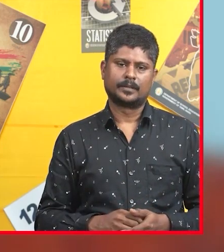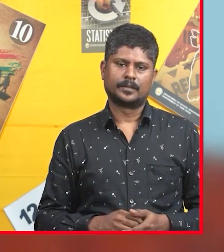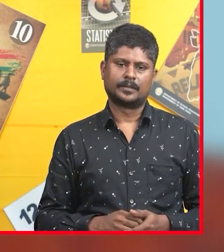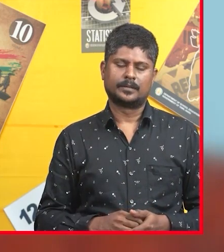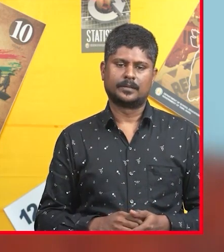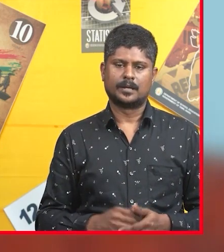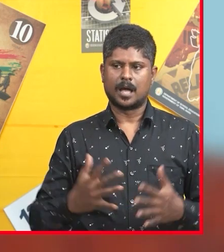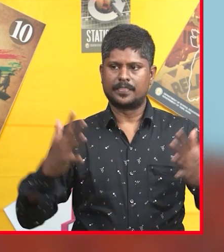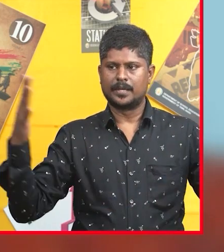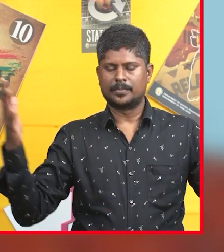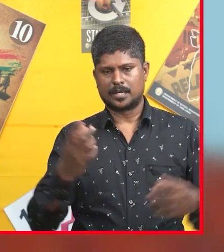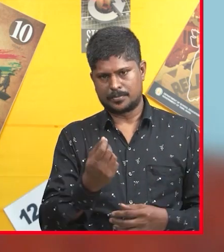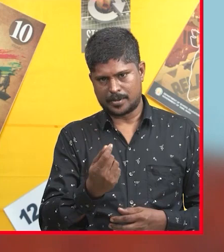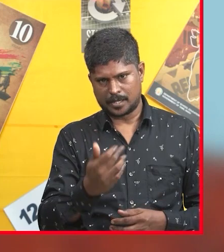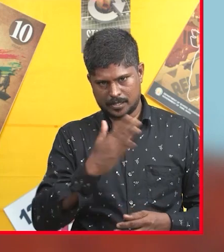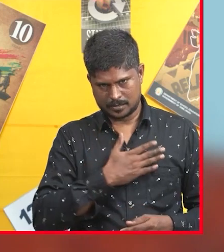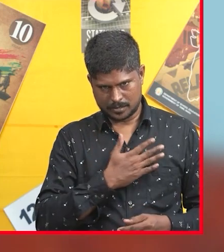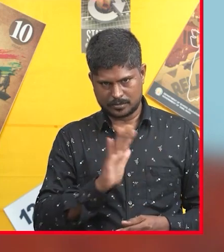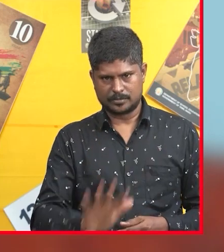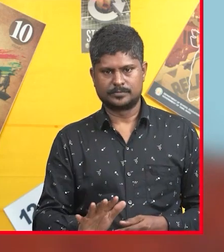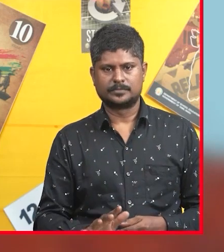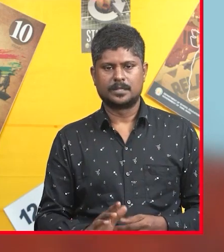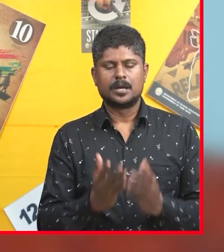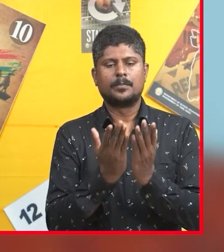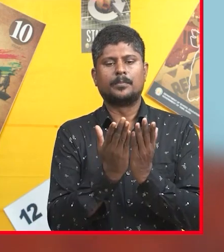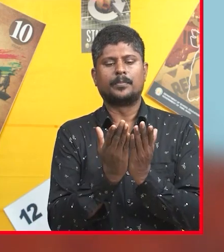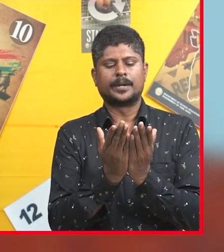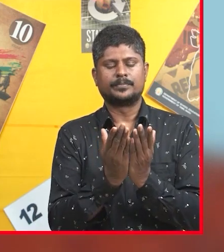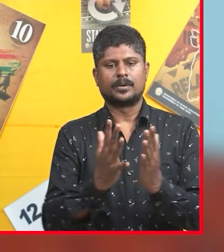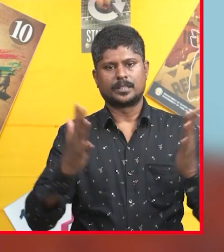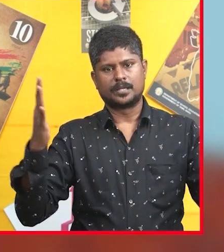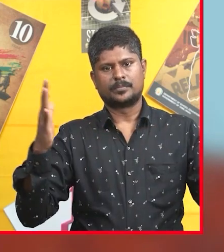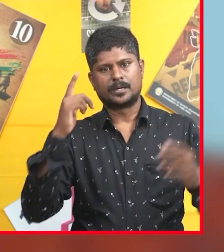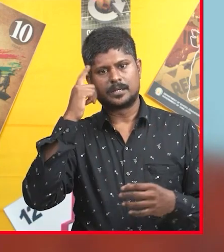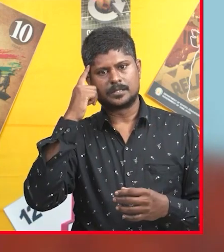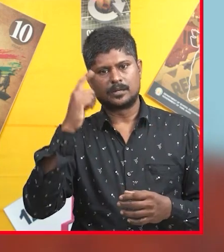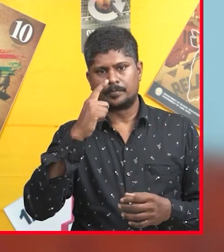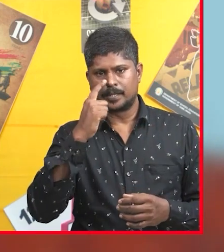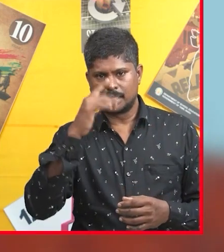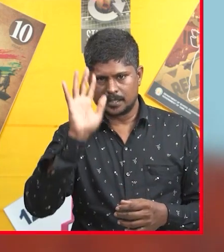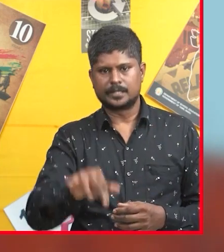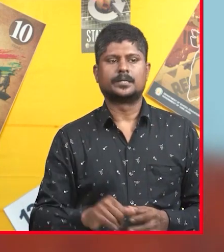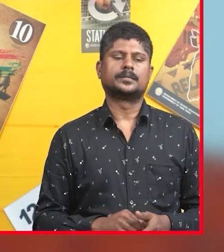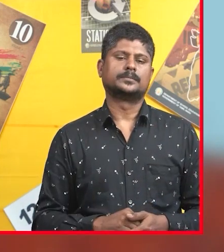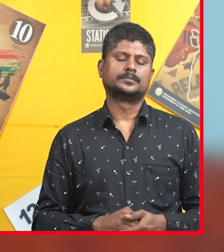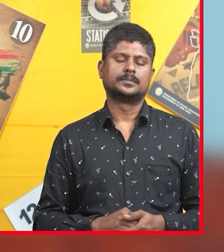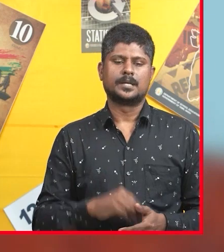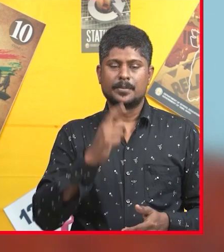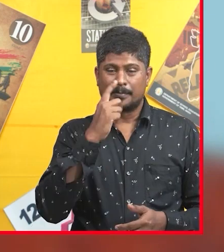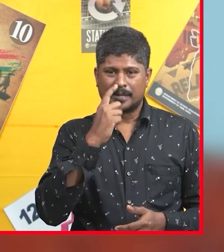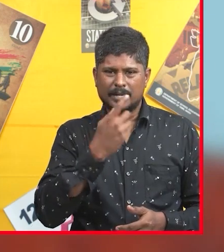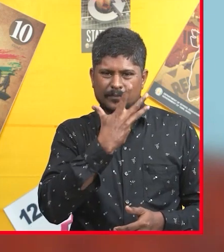நிறைந்த செல்வங்கள் கொண்டவராகவும் சிறந்த கல்வியும் பெற்றவரா இருந்தாங்க. அந்த பெண்கள்